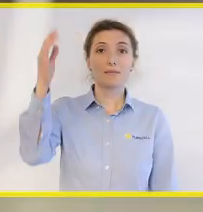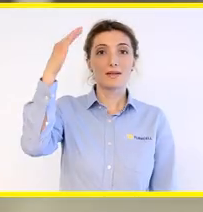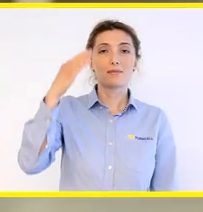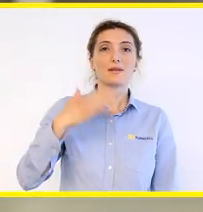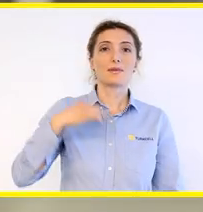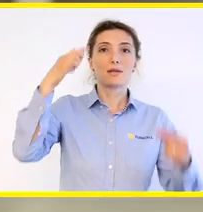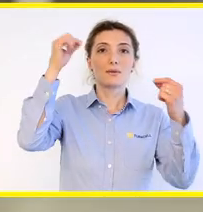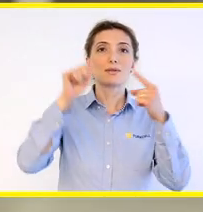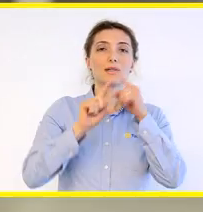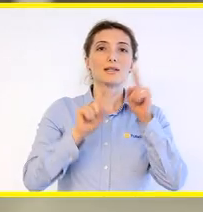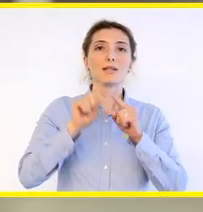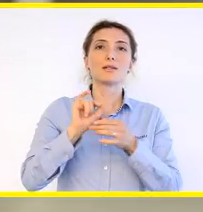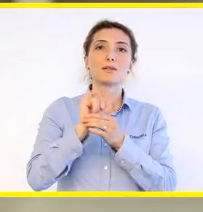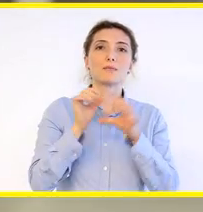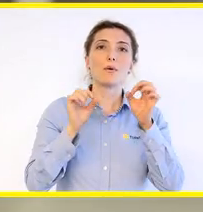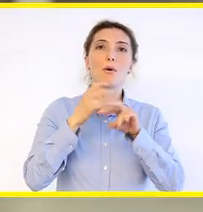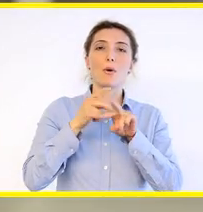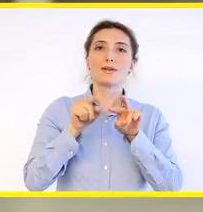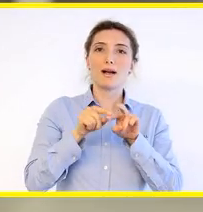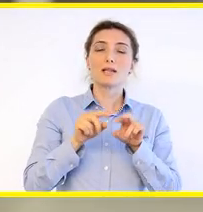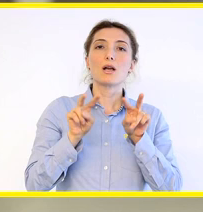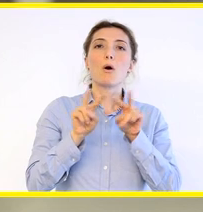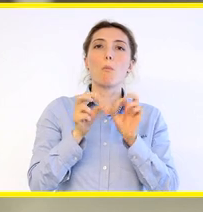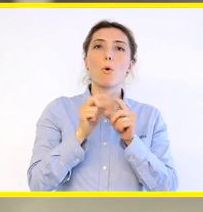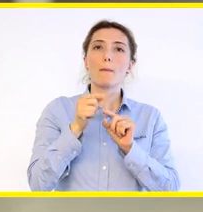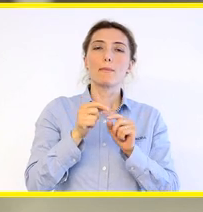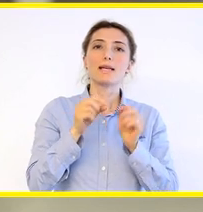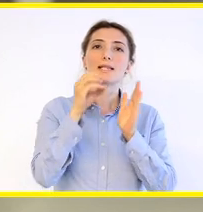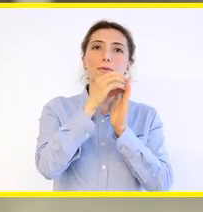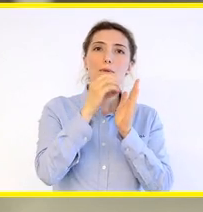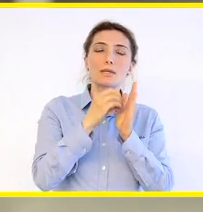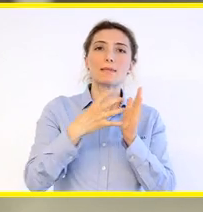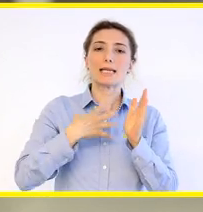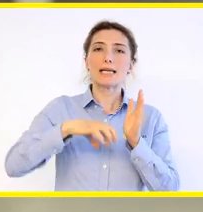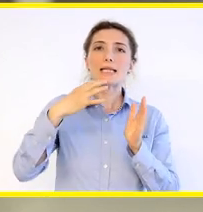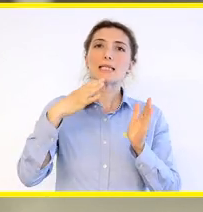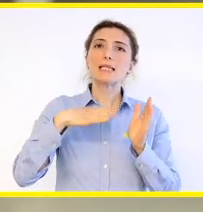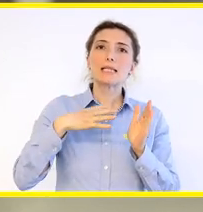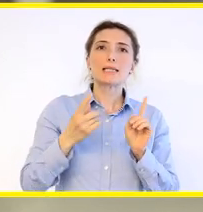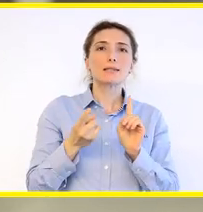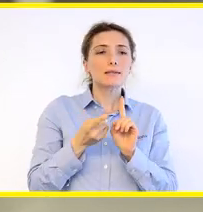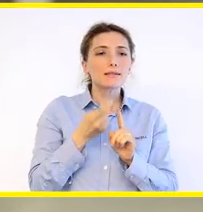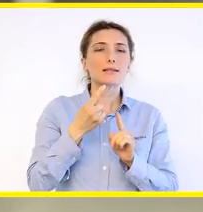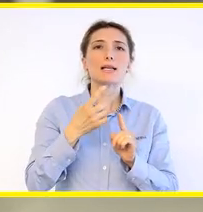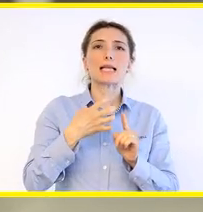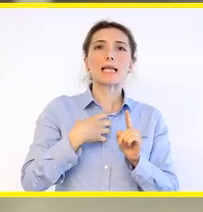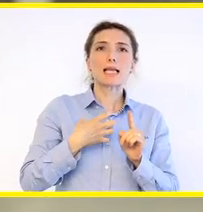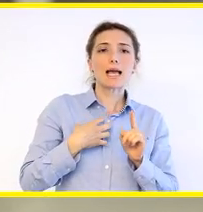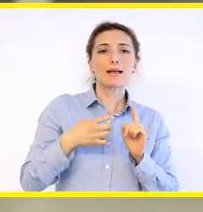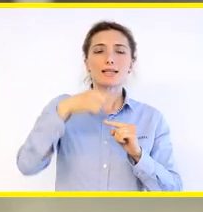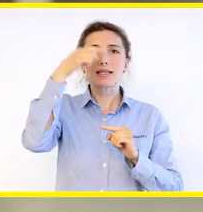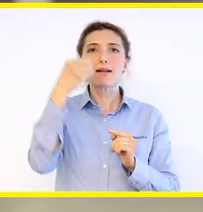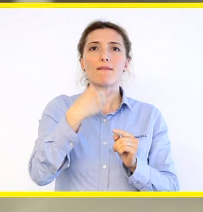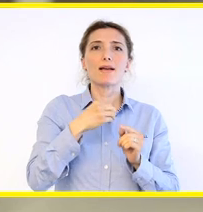Merhaba, ben Turkcell Teknoloji Danışmanınız Ozan. Mobil uygulamalar, kullanıcıların ihtiyaçları doğrultusunda istedikleri işlemleri yapmalarına imkan